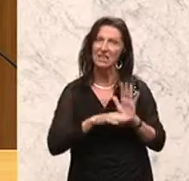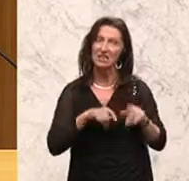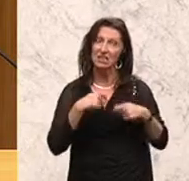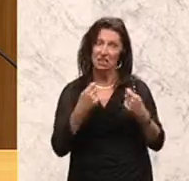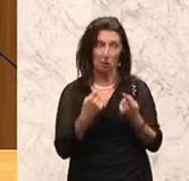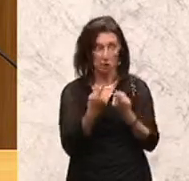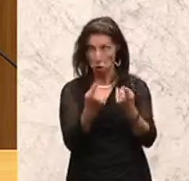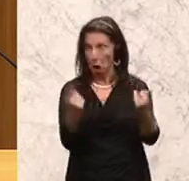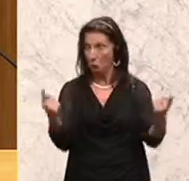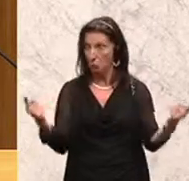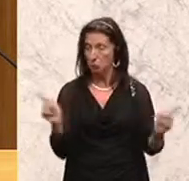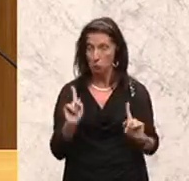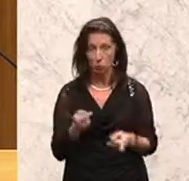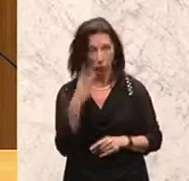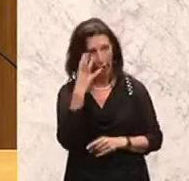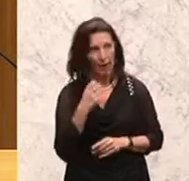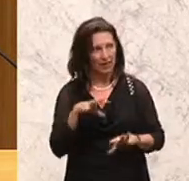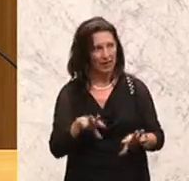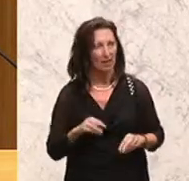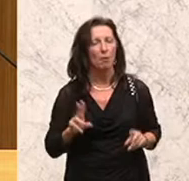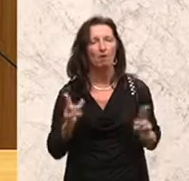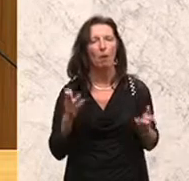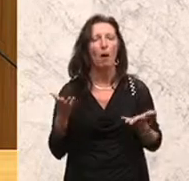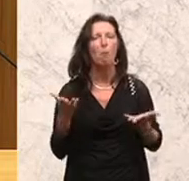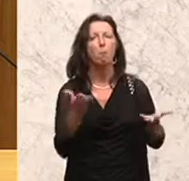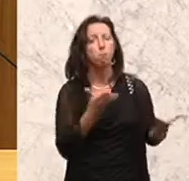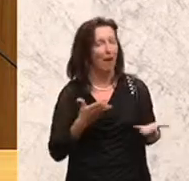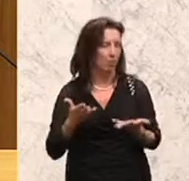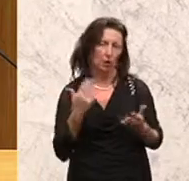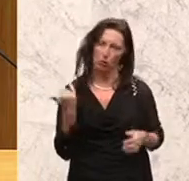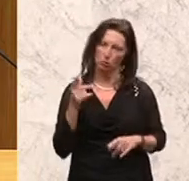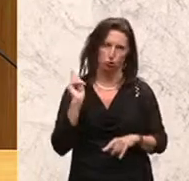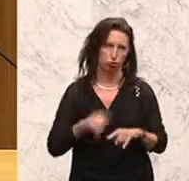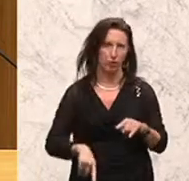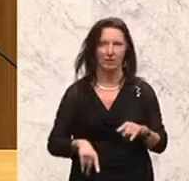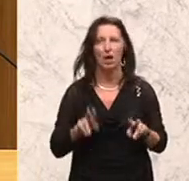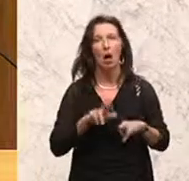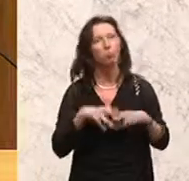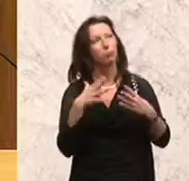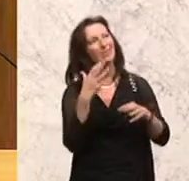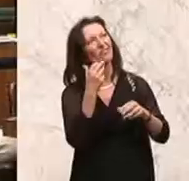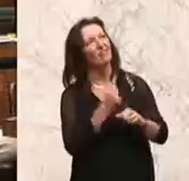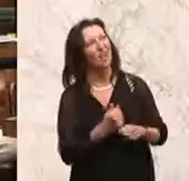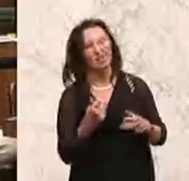sich selbst, ernst, weil Panik ist ein schlechter Ratgeber, insbesondere bei Bundesverfassungsgesetzen.